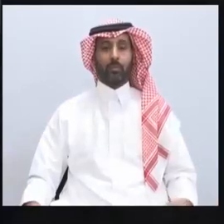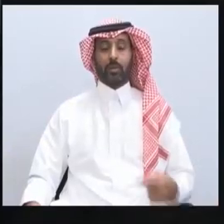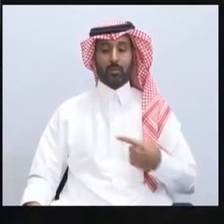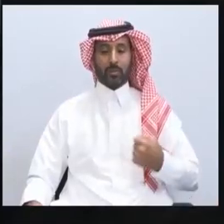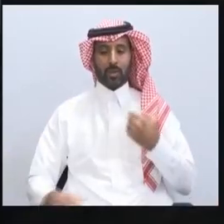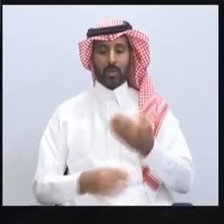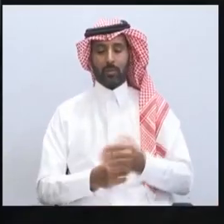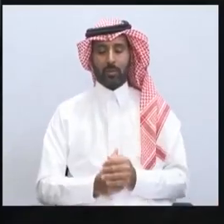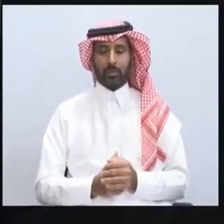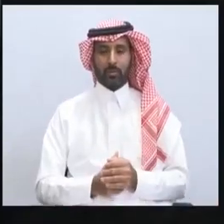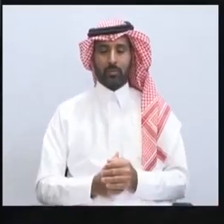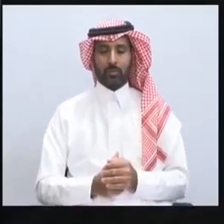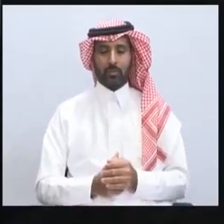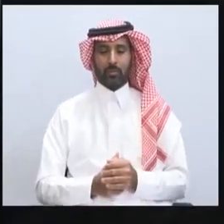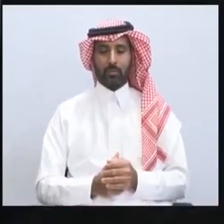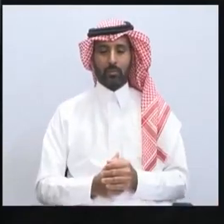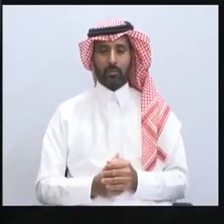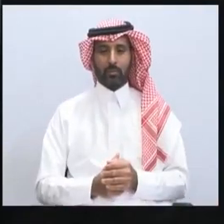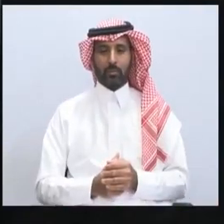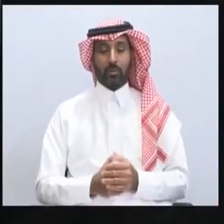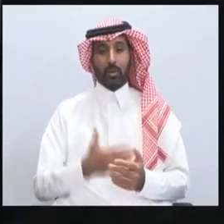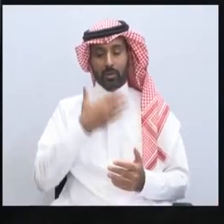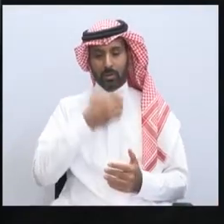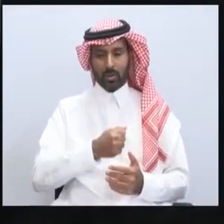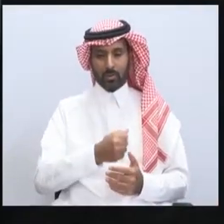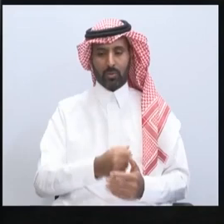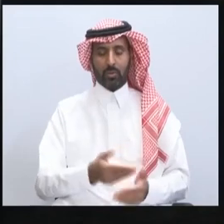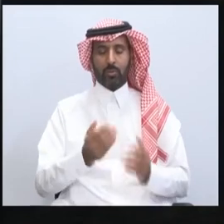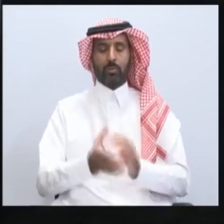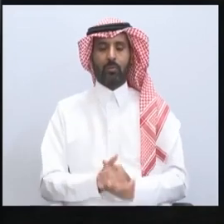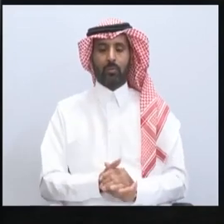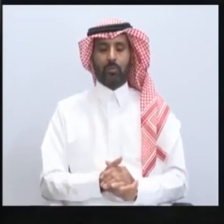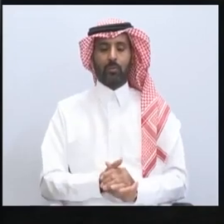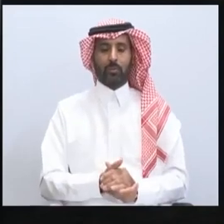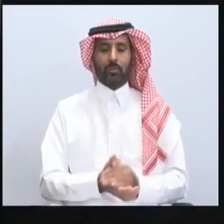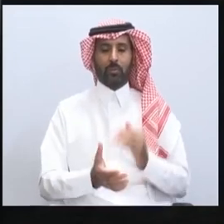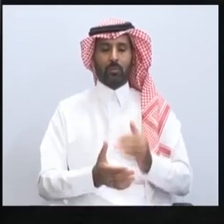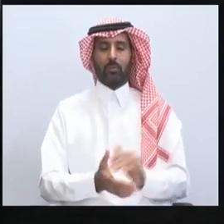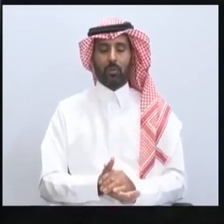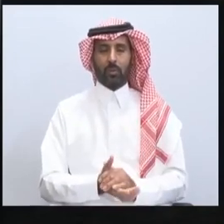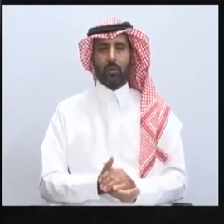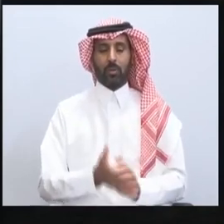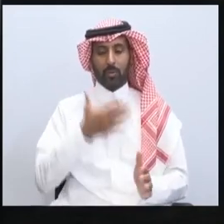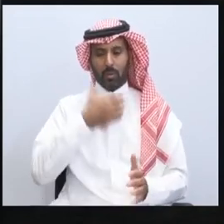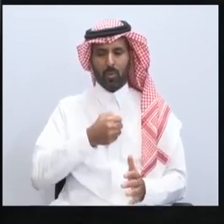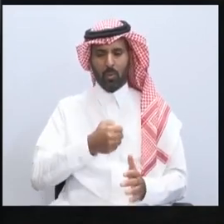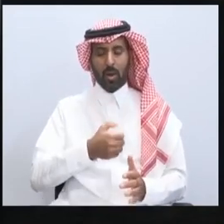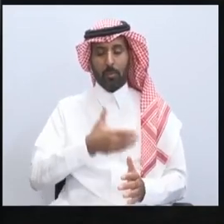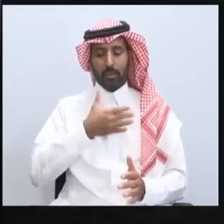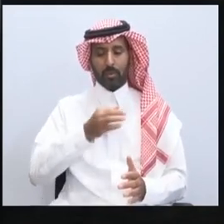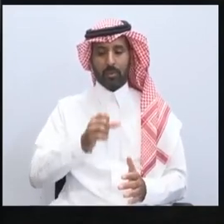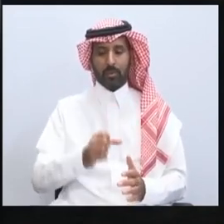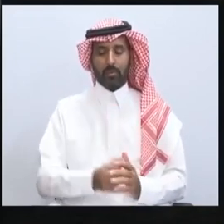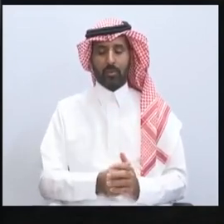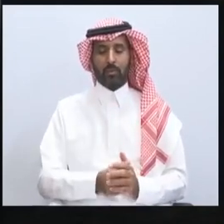بسم الله الرحمن الرحيم والصلاه والسلام على اشرف الانبياء والمرسلين نبينا محمد وعلى